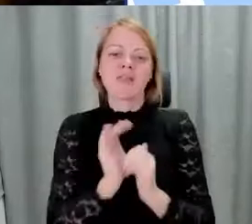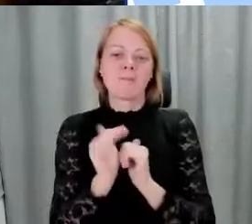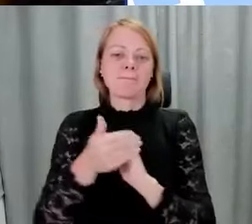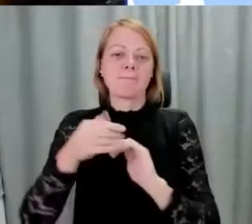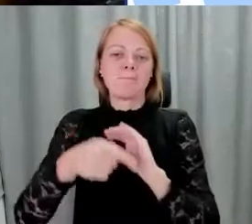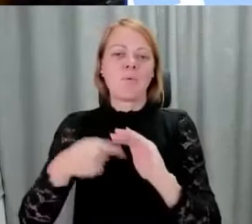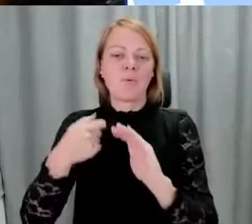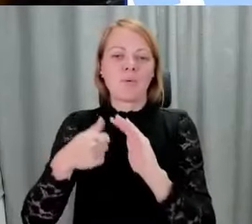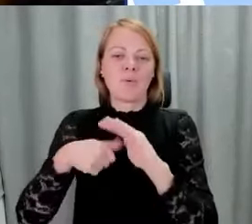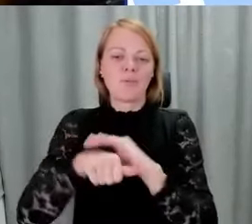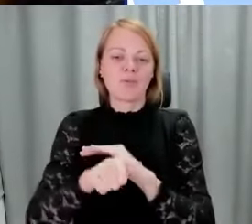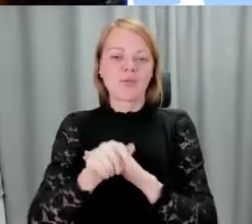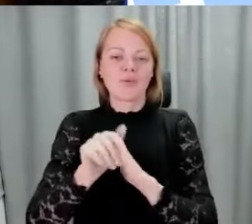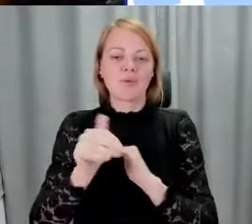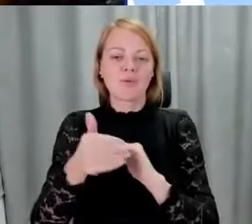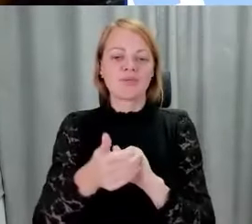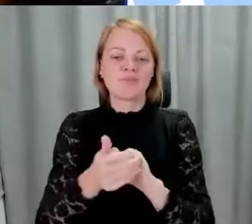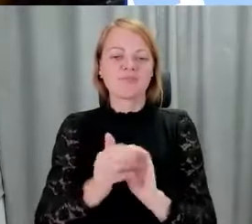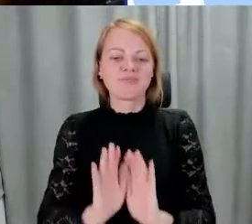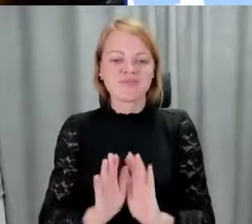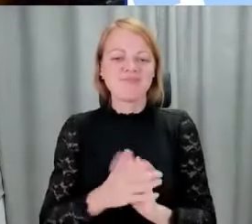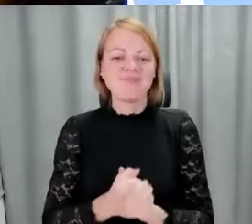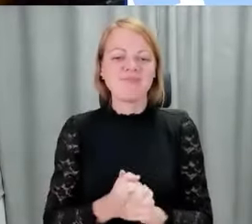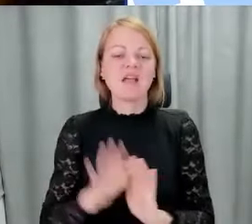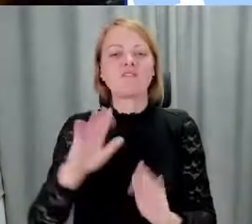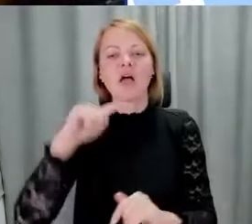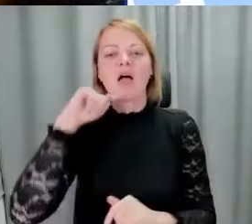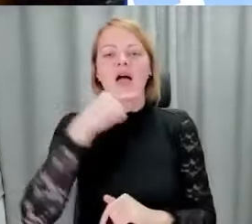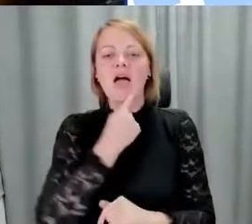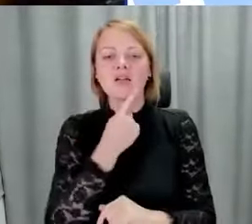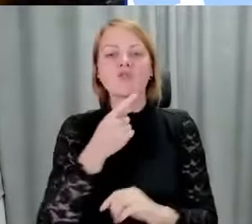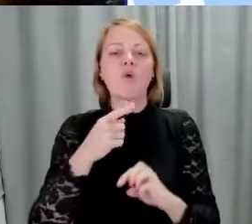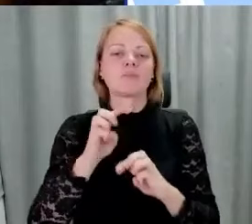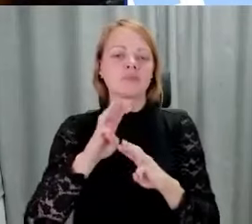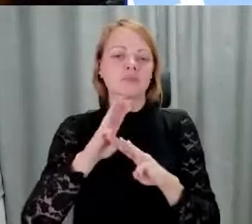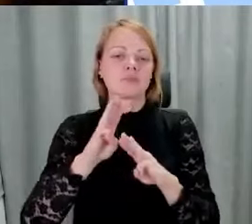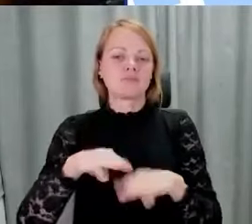Tā, vai projektu attīstītāji ekonomikas ministrijā ir pauduši bažas par